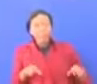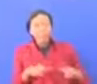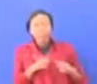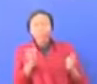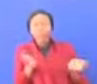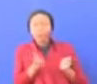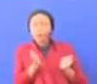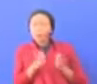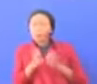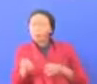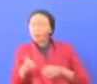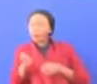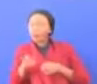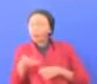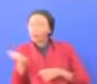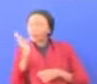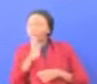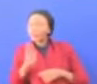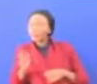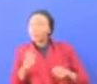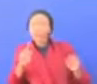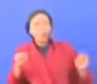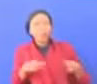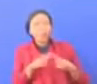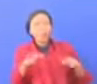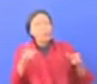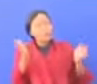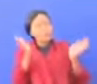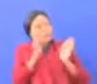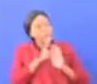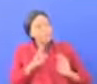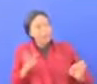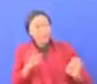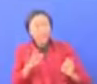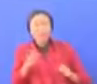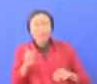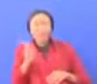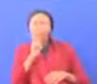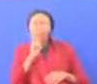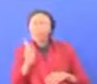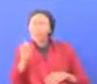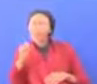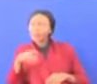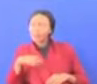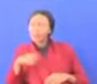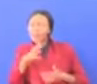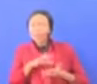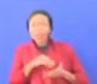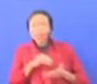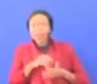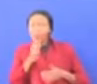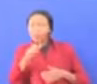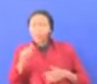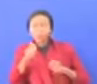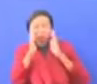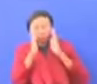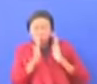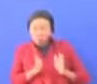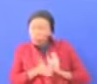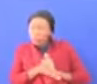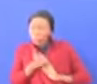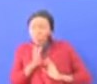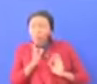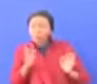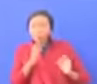wakulima iishe. Tunataka ugomvi wa kulima na uishe. Yaani kile kija wizara ya ardhi hapa ni kwa sababu watu wamekuheshimu, umeanza vizuri na tunaomba